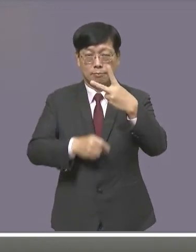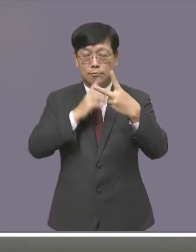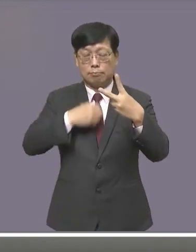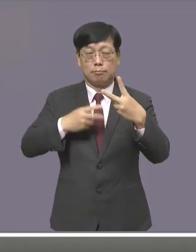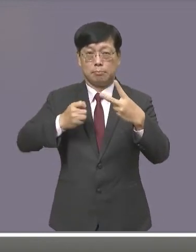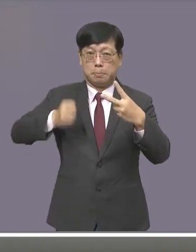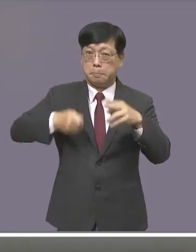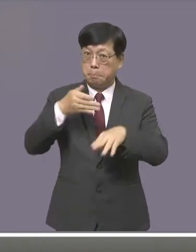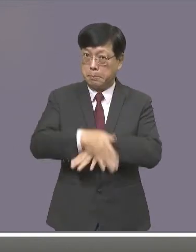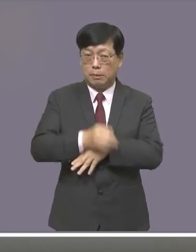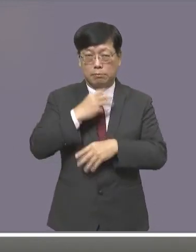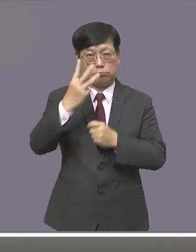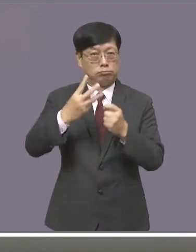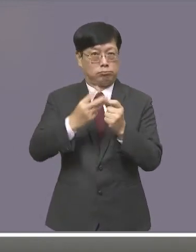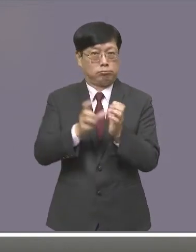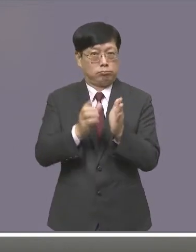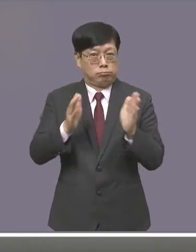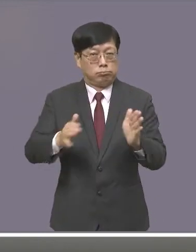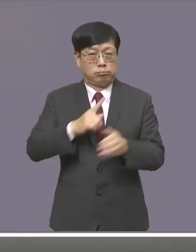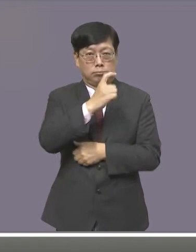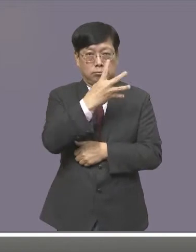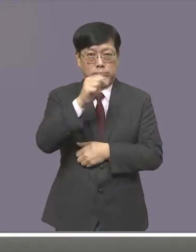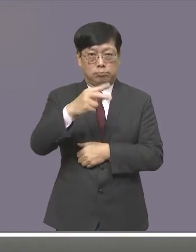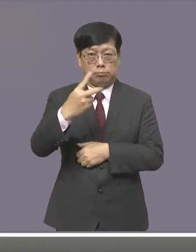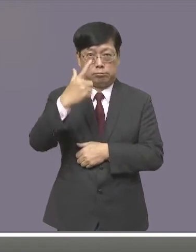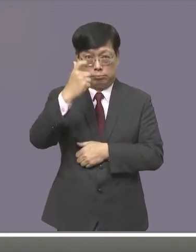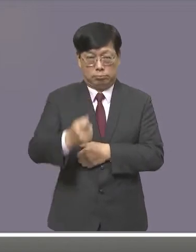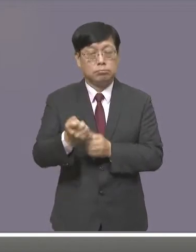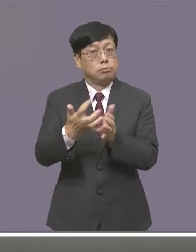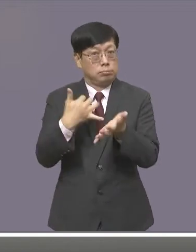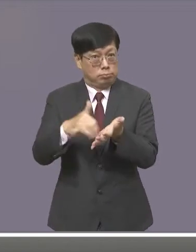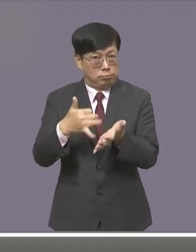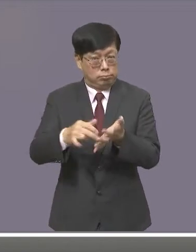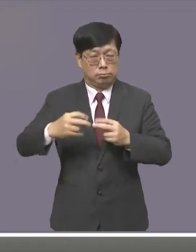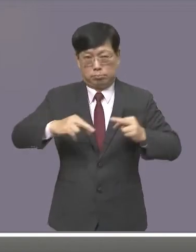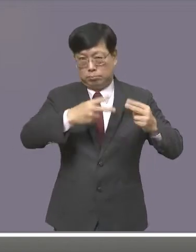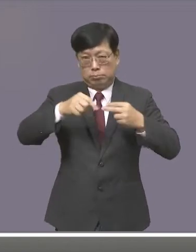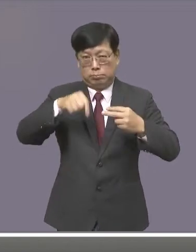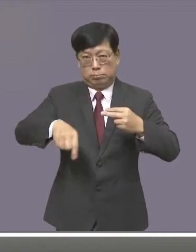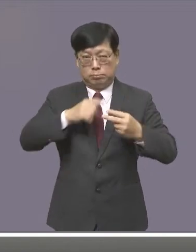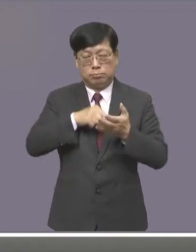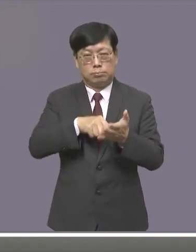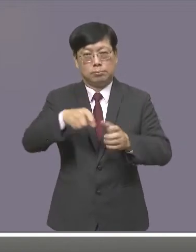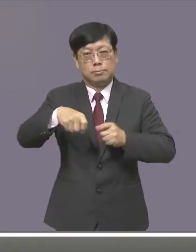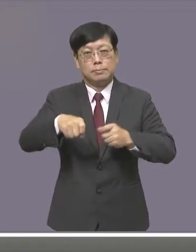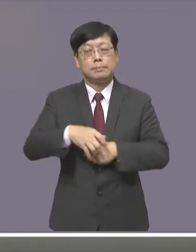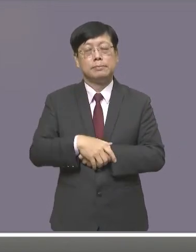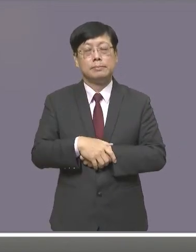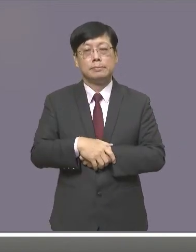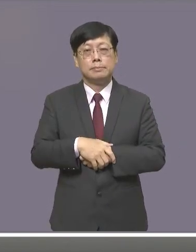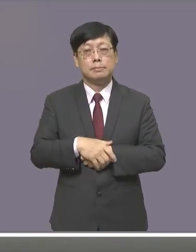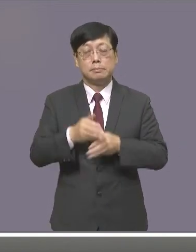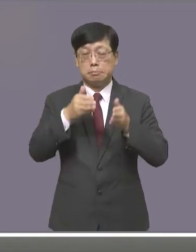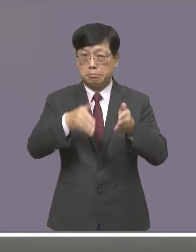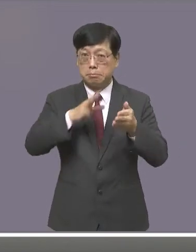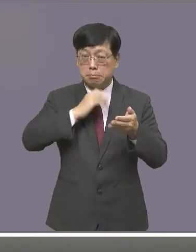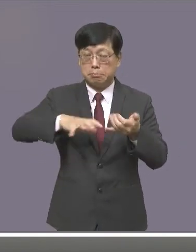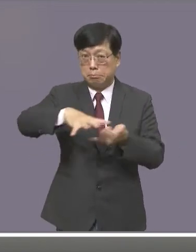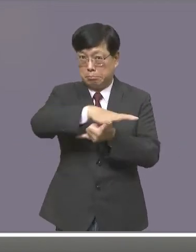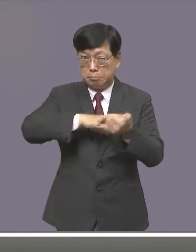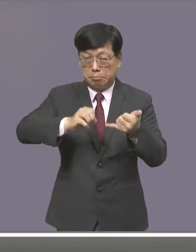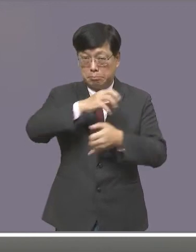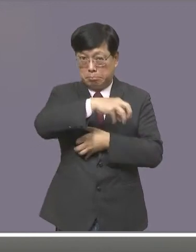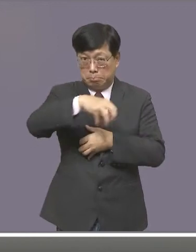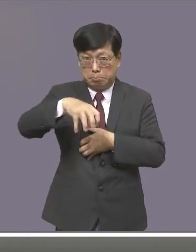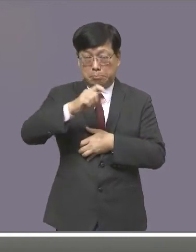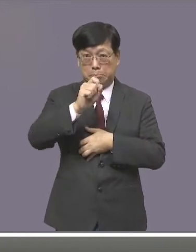了这个为期三年总经费 14.26 亿元的一个重建的一个计划，那对于这个全国101座桥